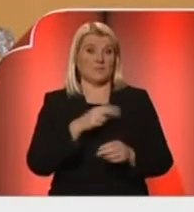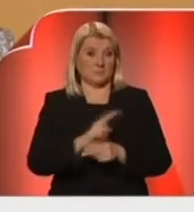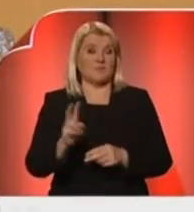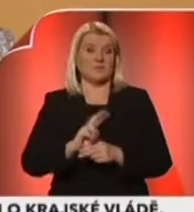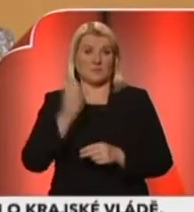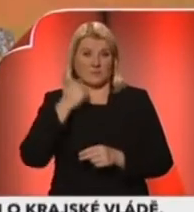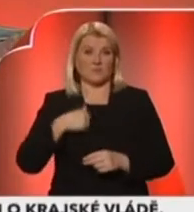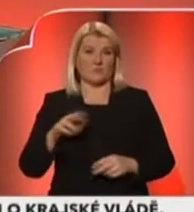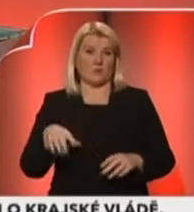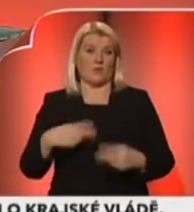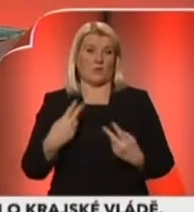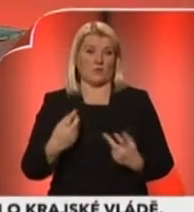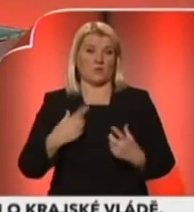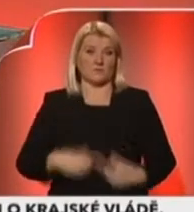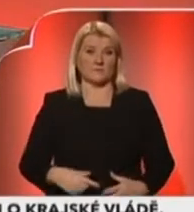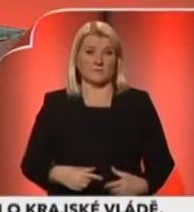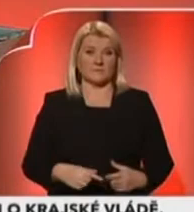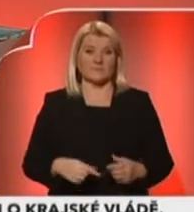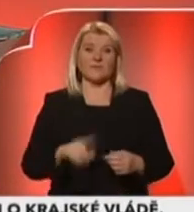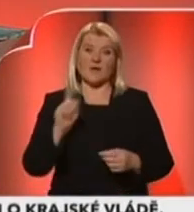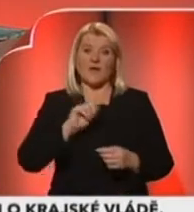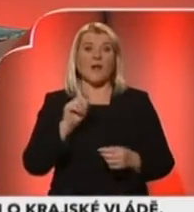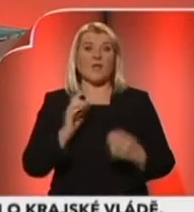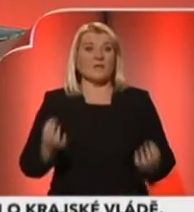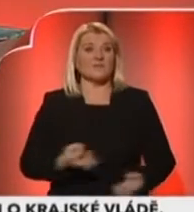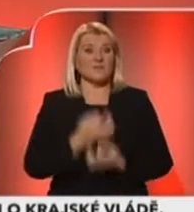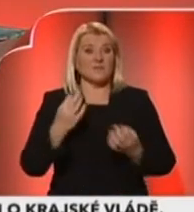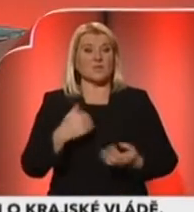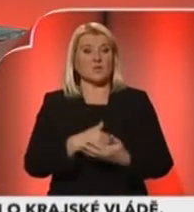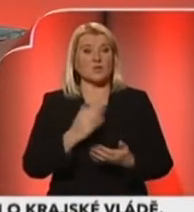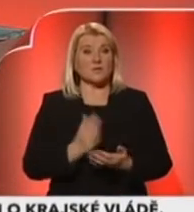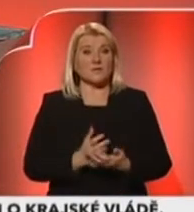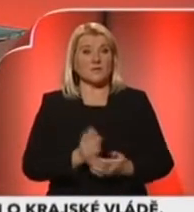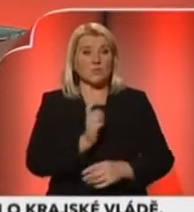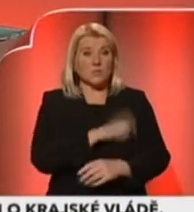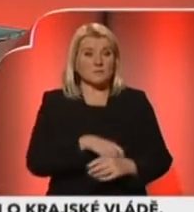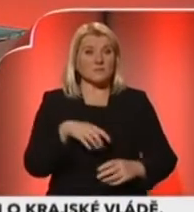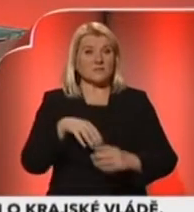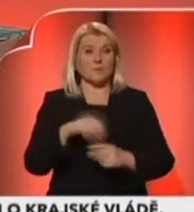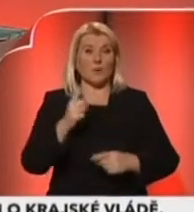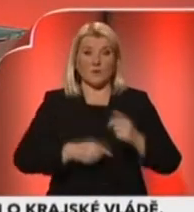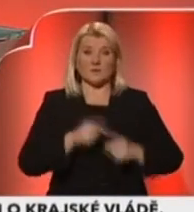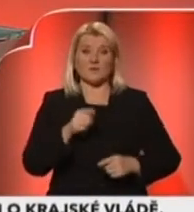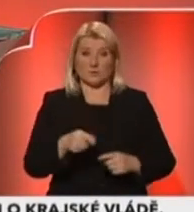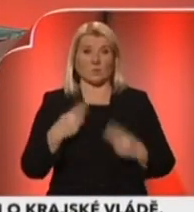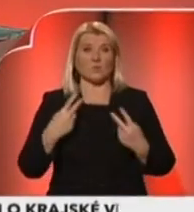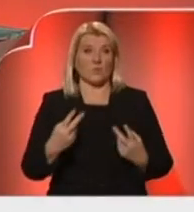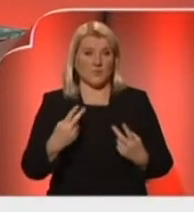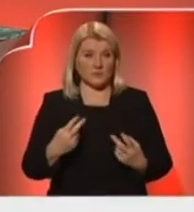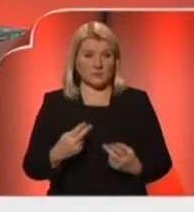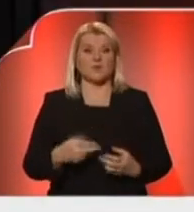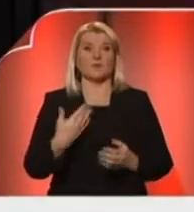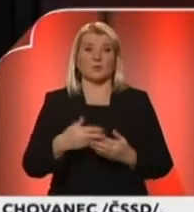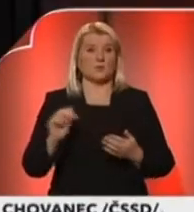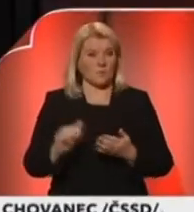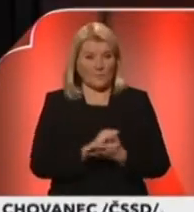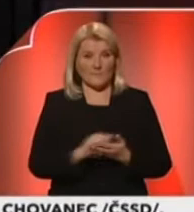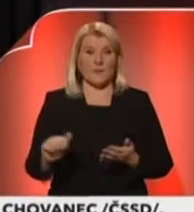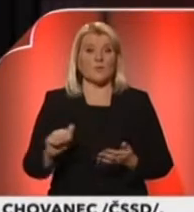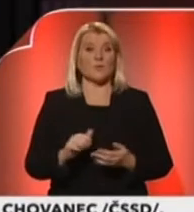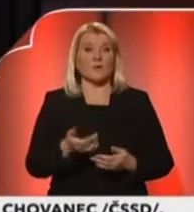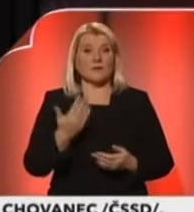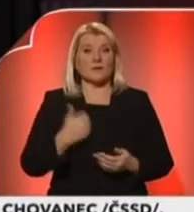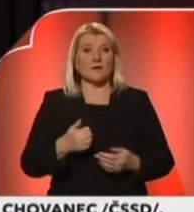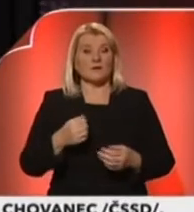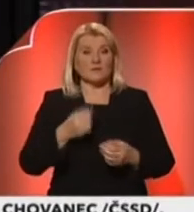Přesto si dovolím tvrdit, že otázka rozdělení funkcí přece jen v politice je důležitá. Tak ještě znovu, když se vrátíme k